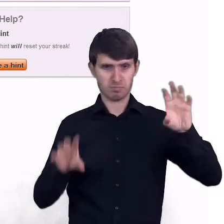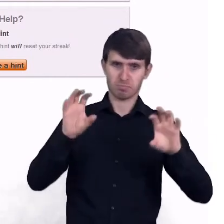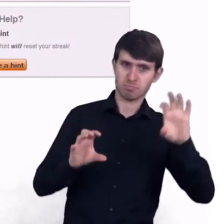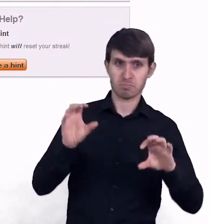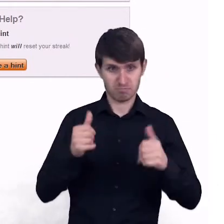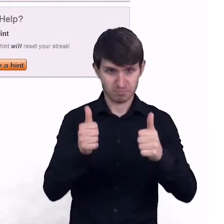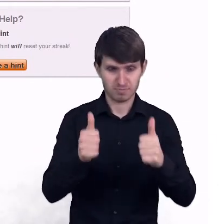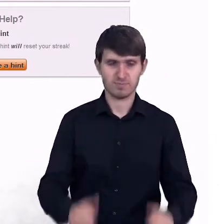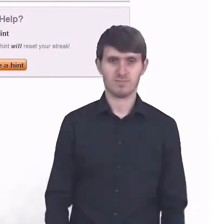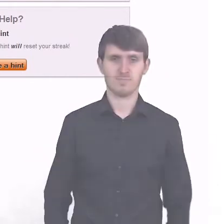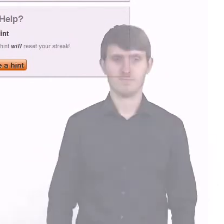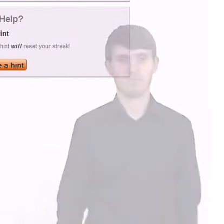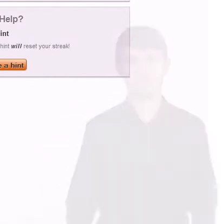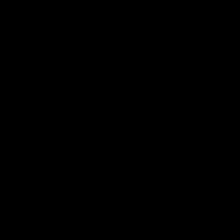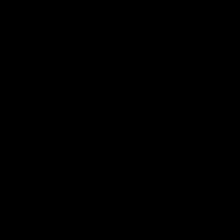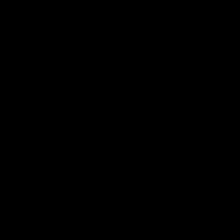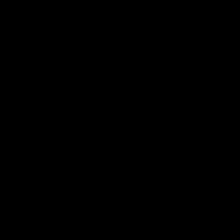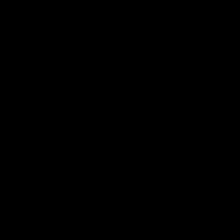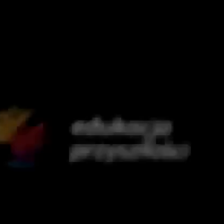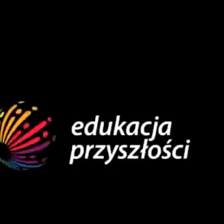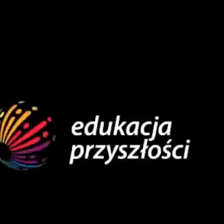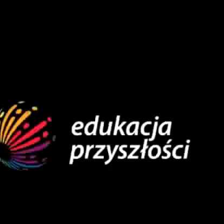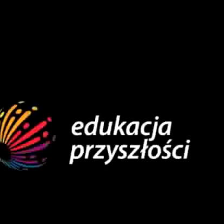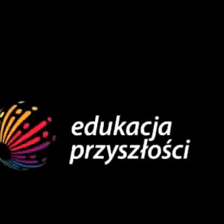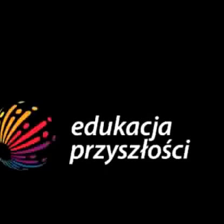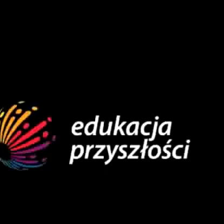spodobał wam się ten kontomierz jest fajny i